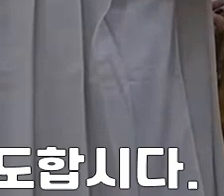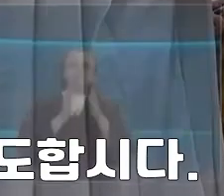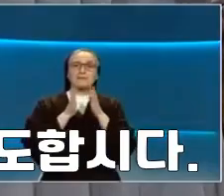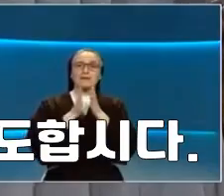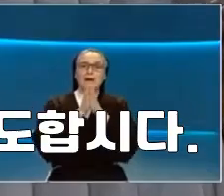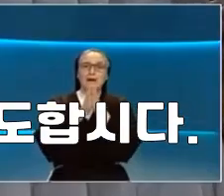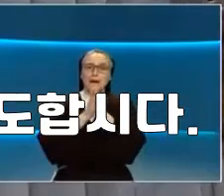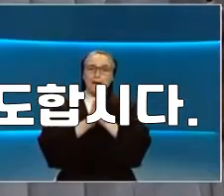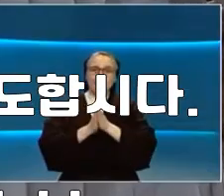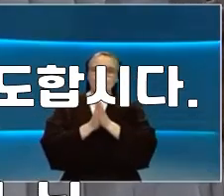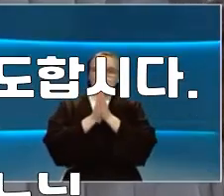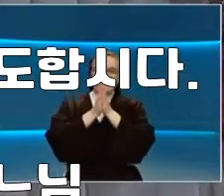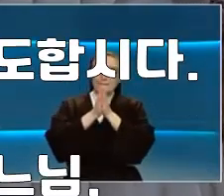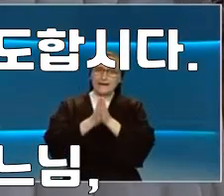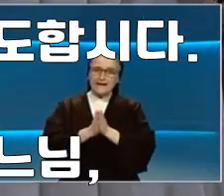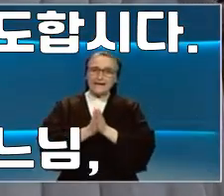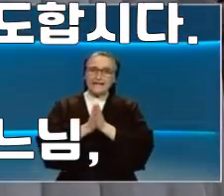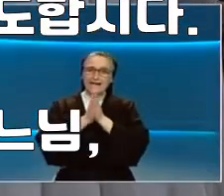oremus.